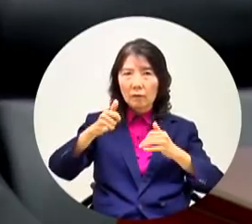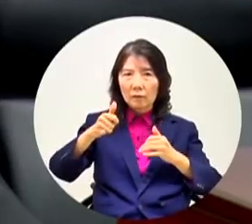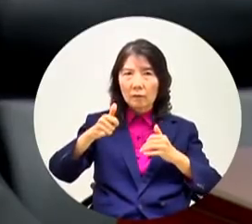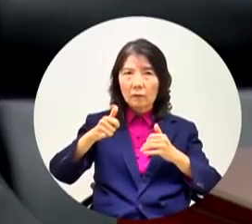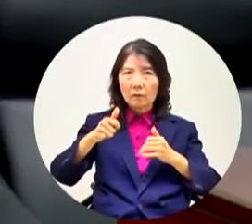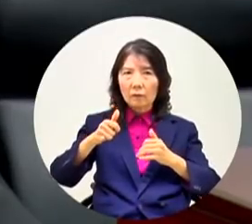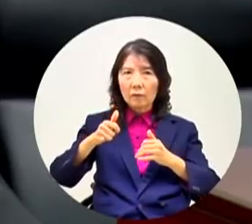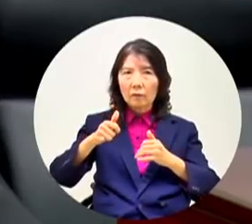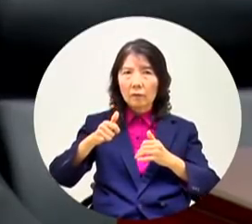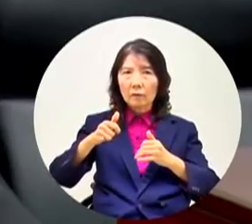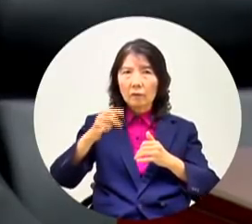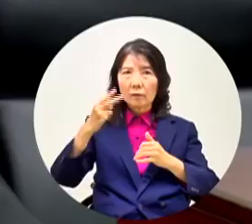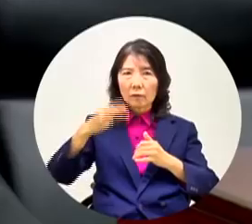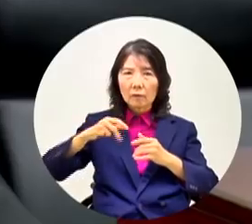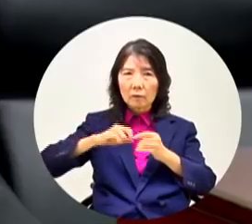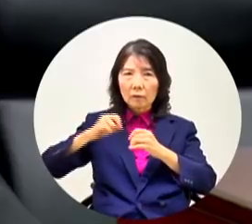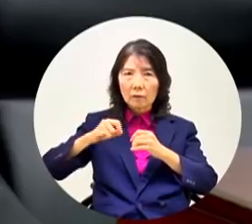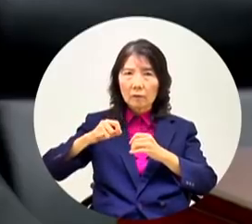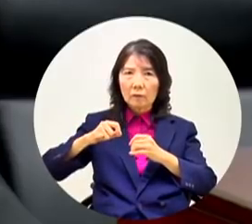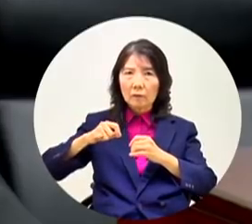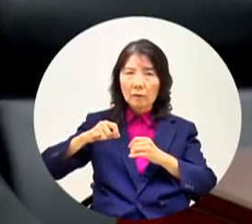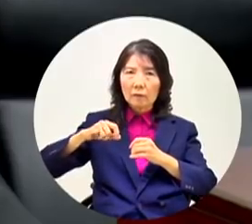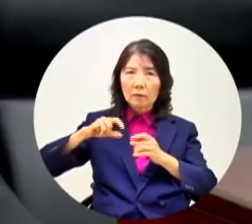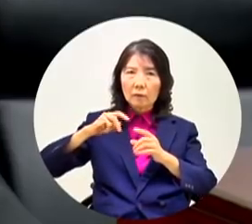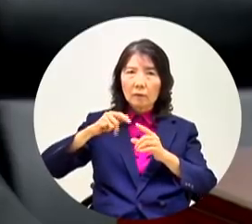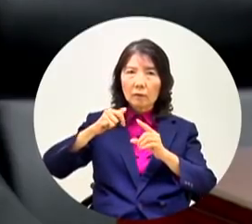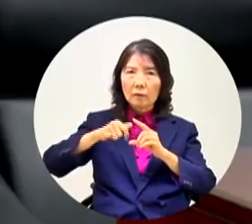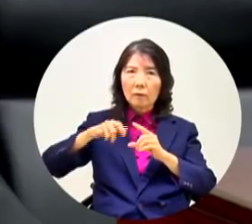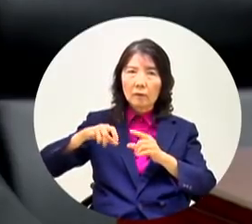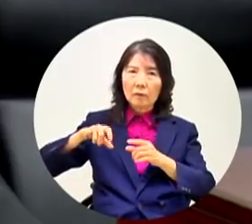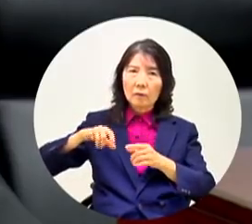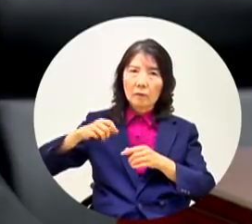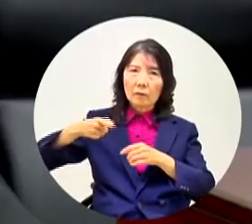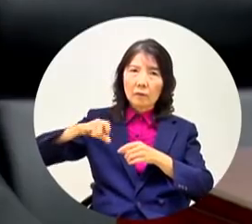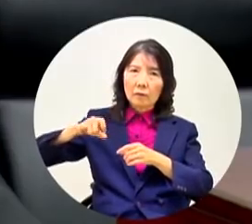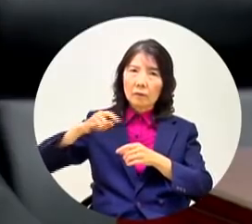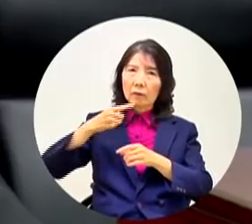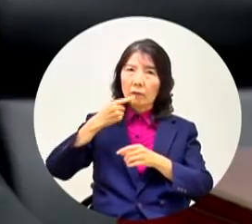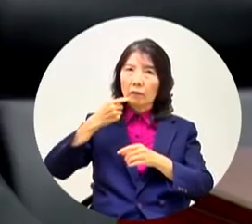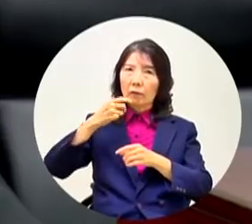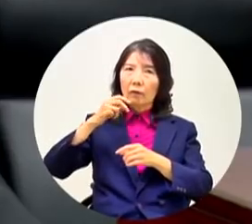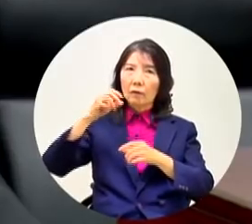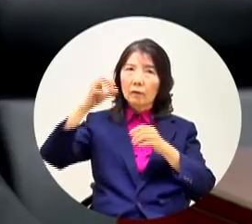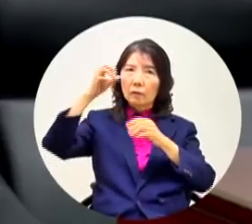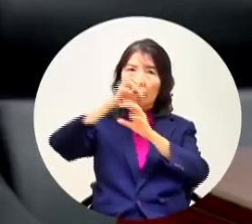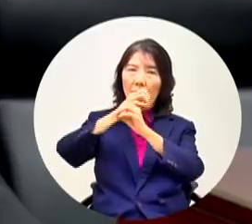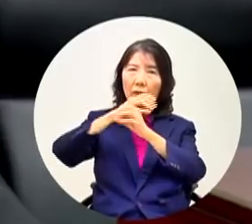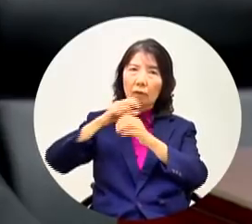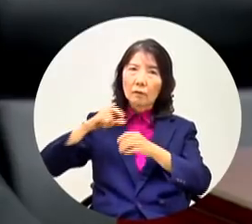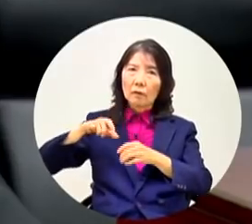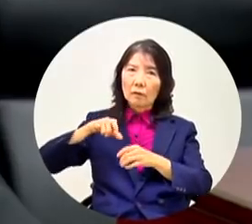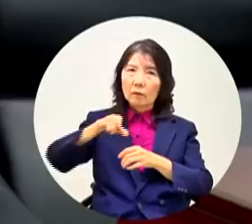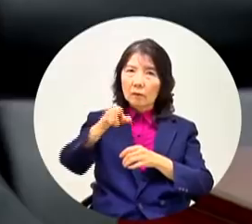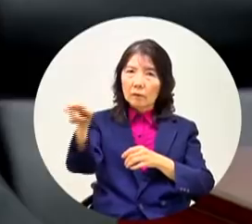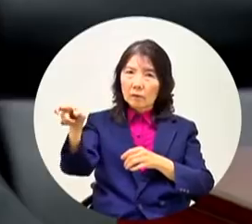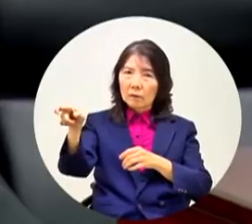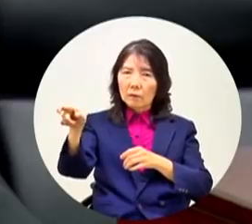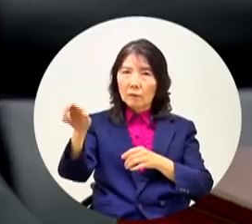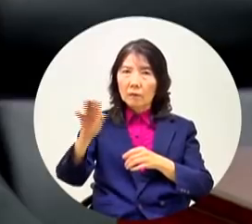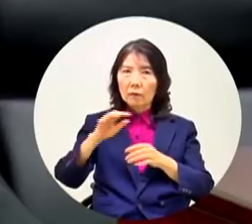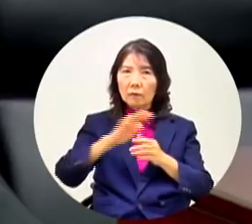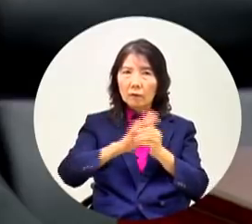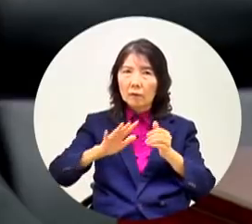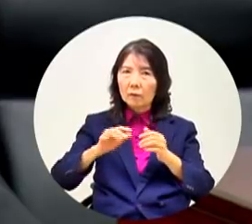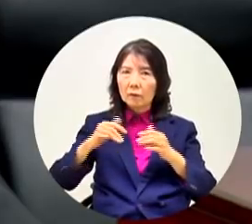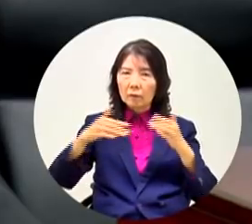个中卫区议会路，机车红灯右转，它有没有影响到所有的交通？